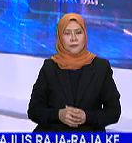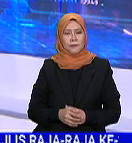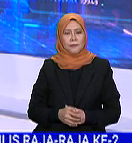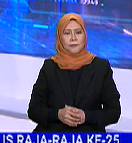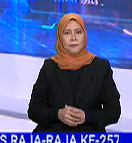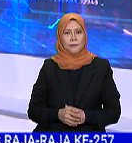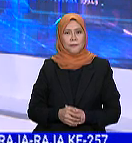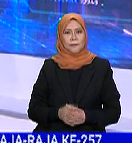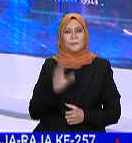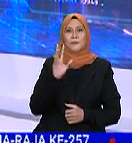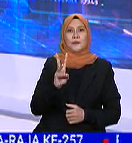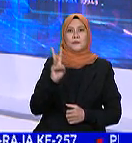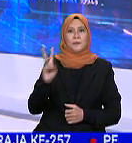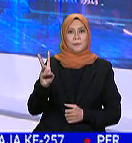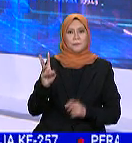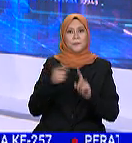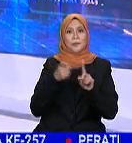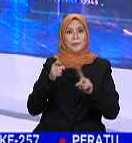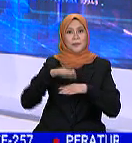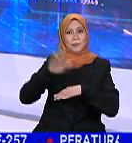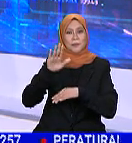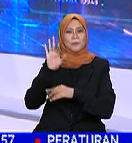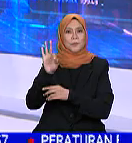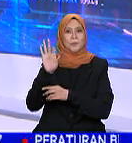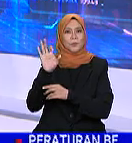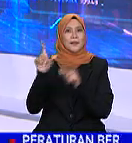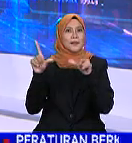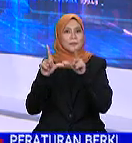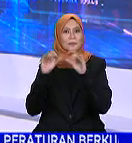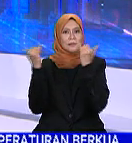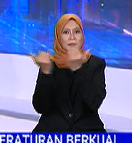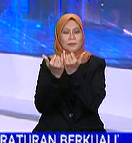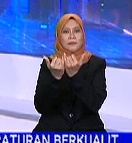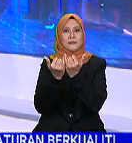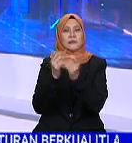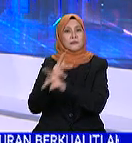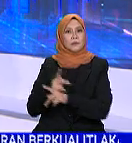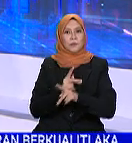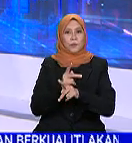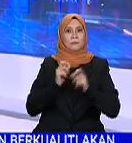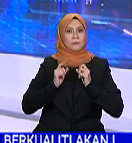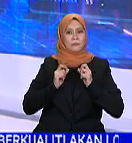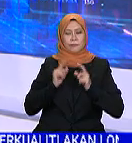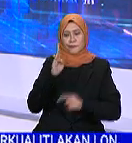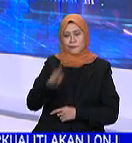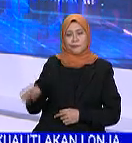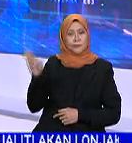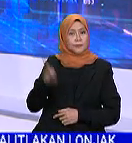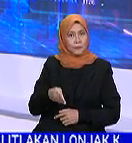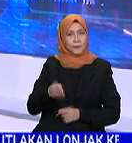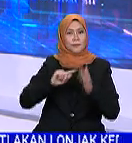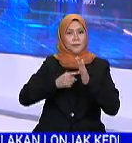Hai sebanyak 66 daripada lebih 900 lesshin Serikat kawalan keselamatan swasta telah dibatalkan